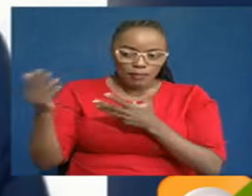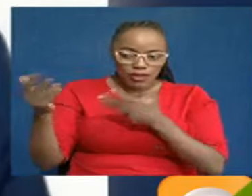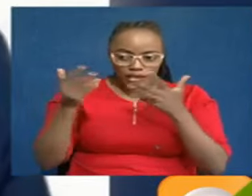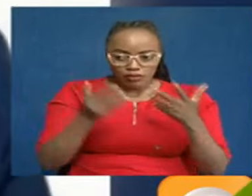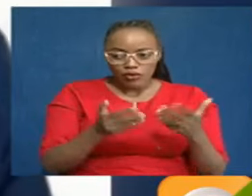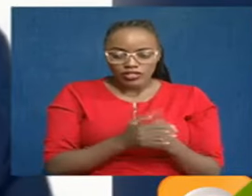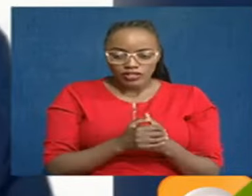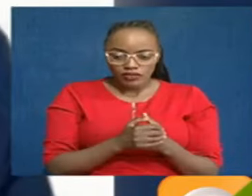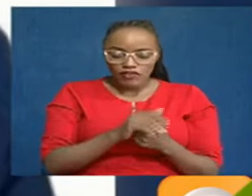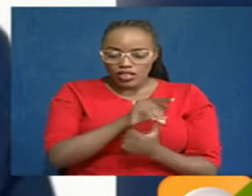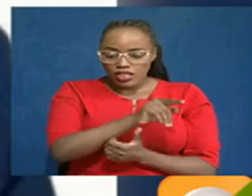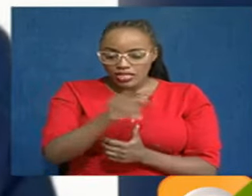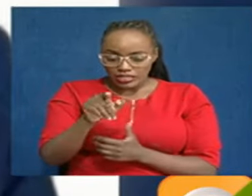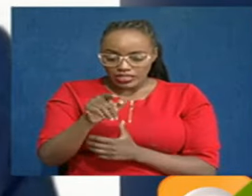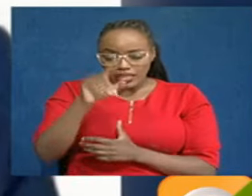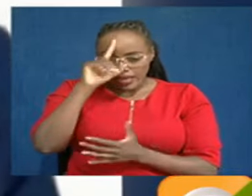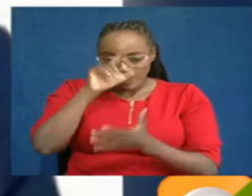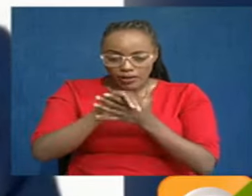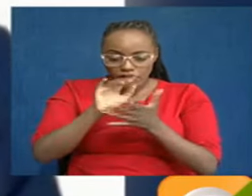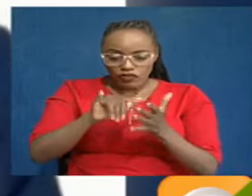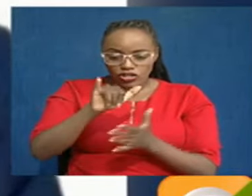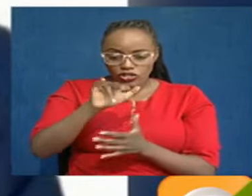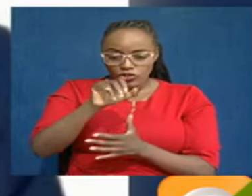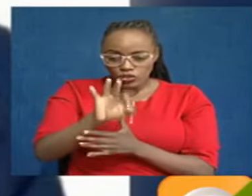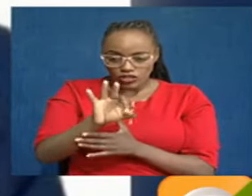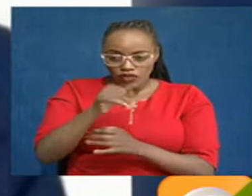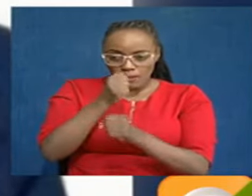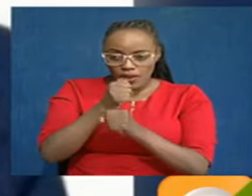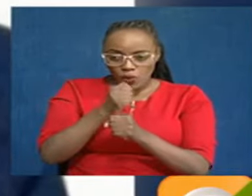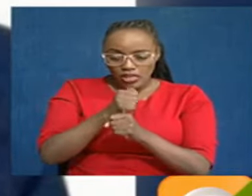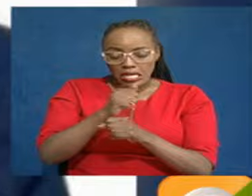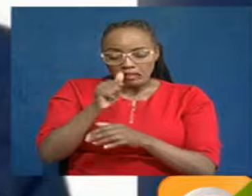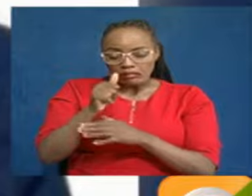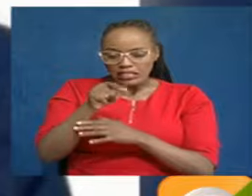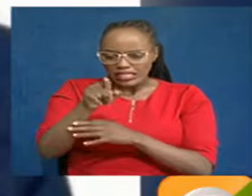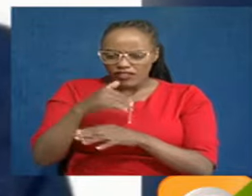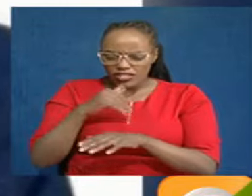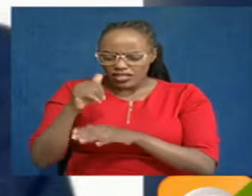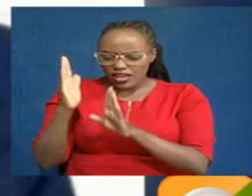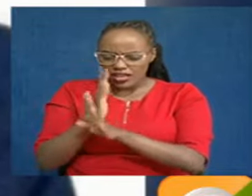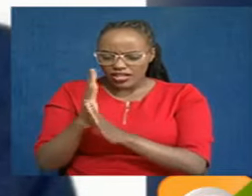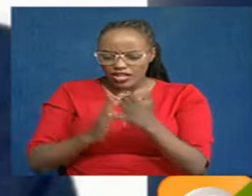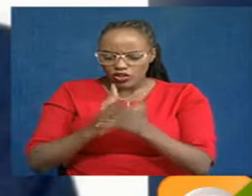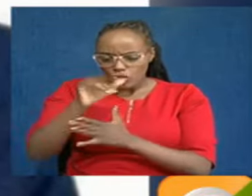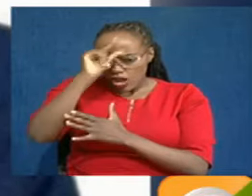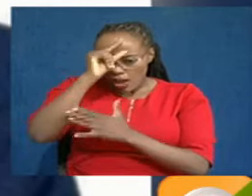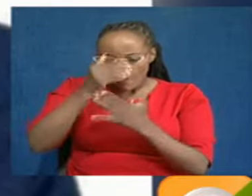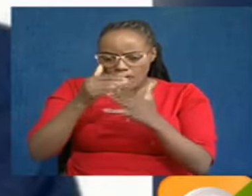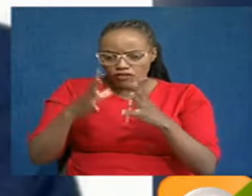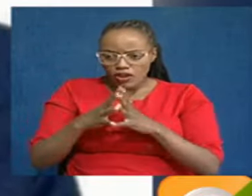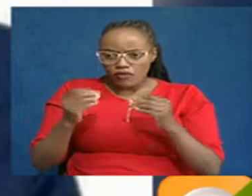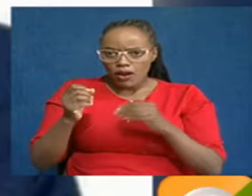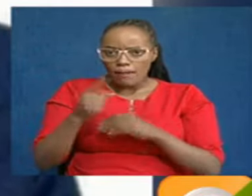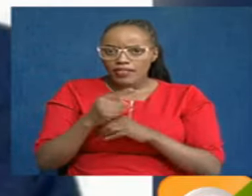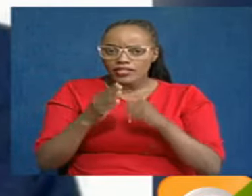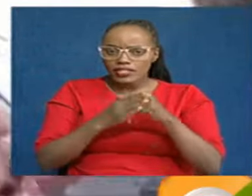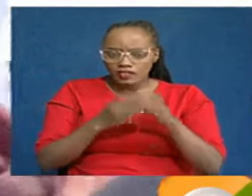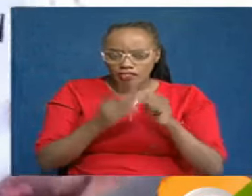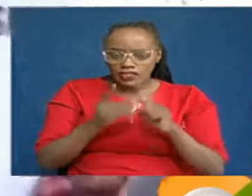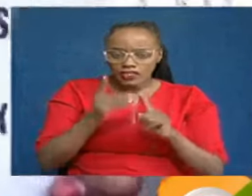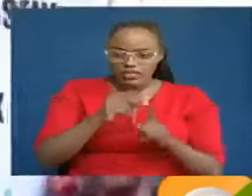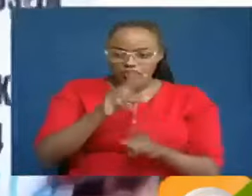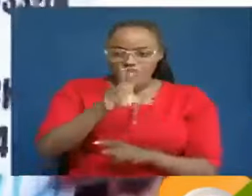halt. Wajumbe hao wanaamini kuwa Yusuf yupo mikononi mwa serikali, kwani kabla ya kutoweka kwake Septemba tarehe